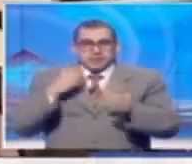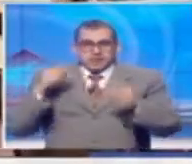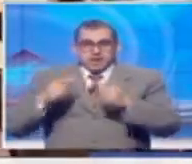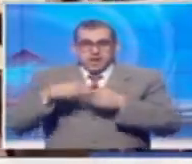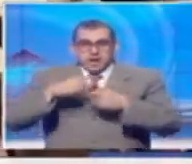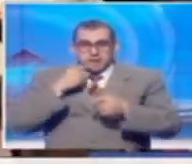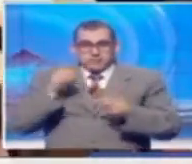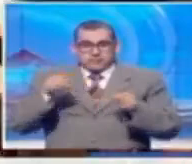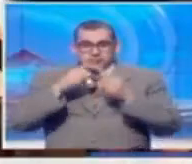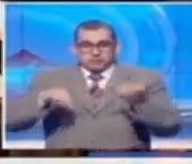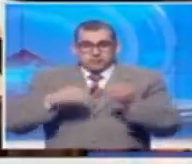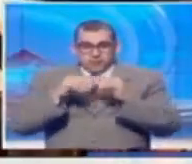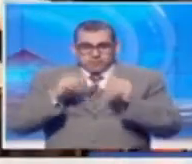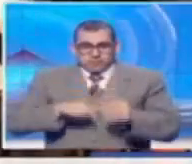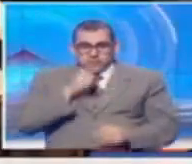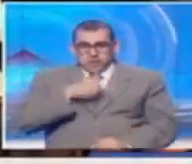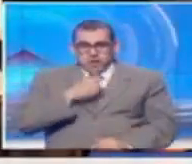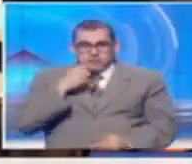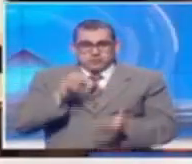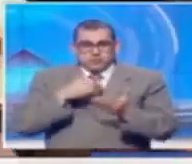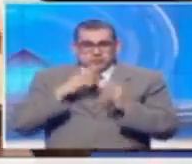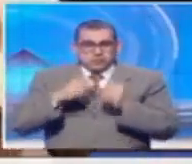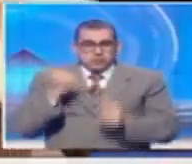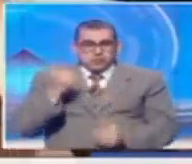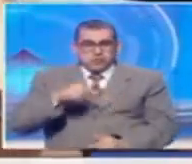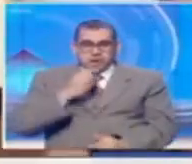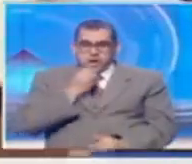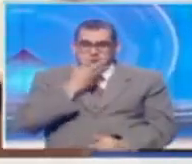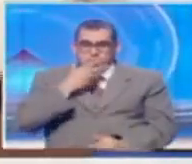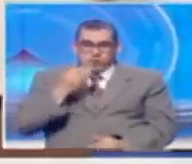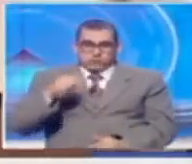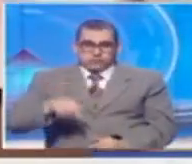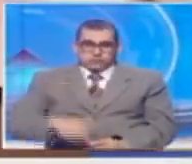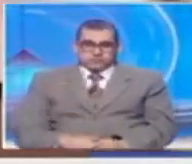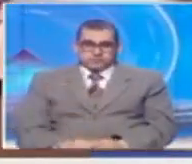ألحان ساحر النغم عمر خيرت فيها حاجة حلوة.